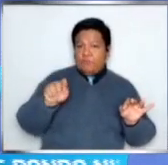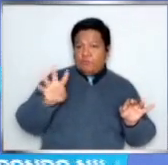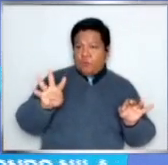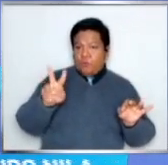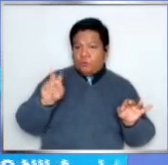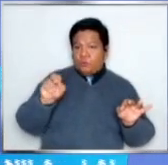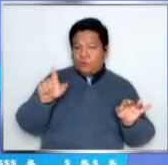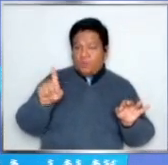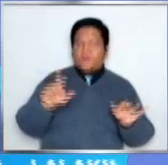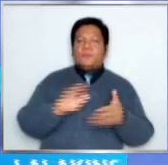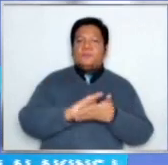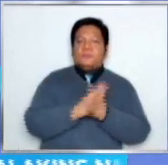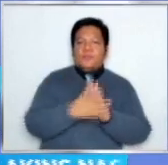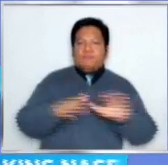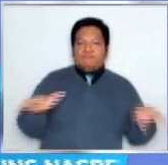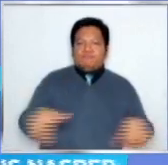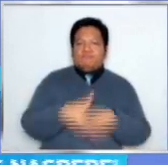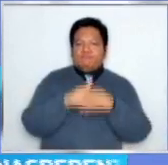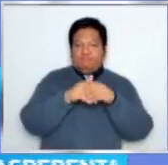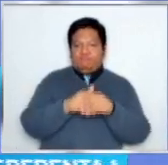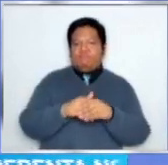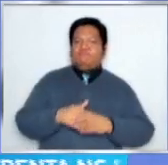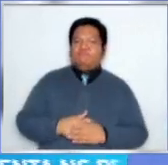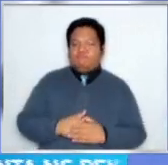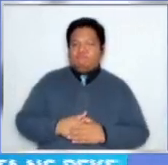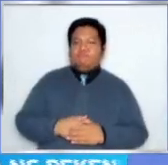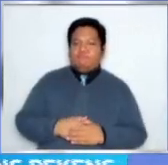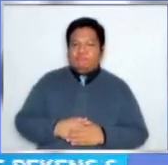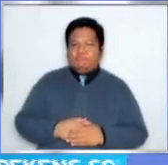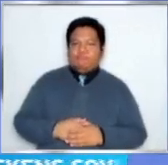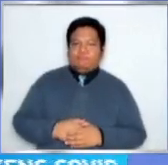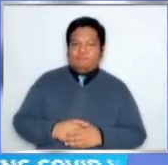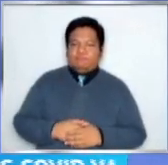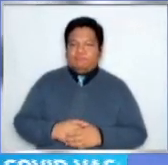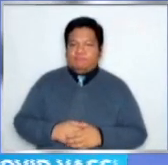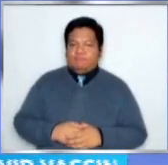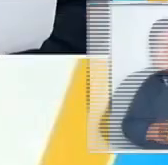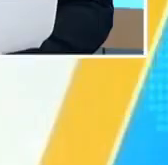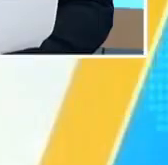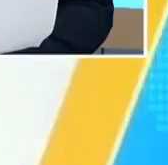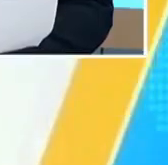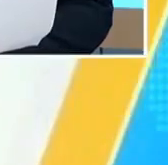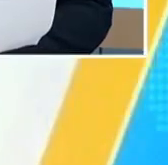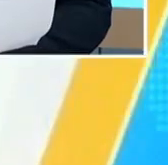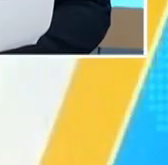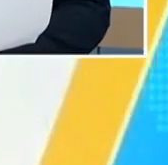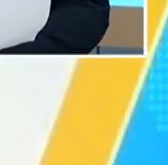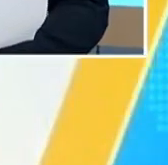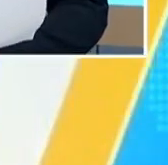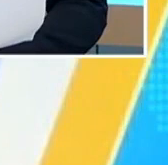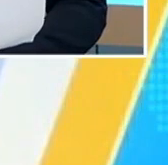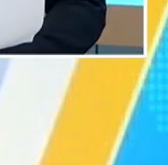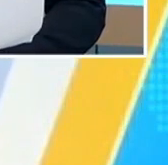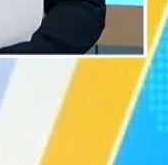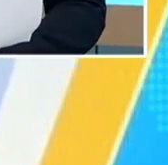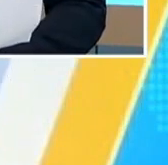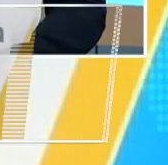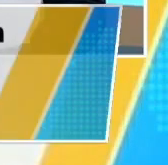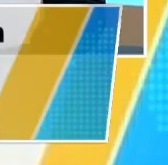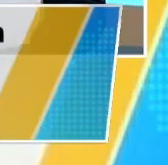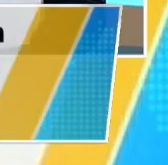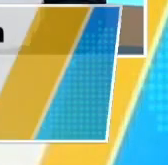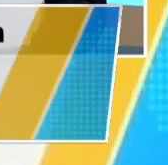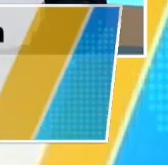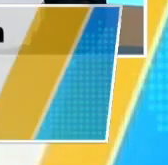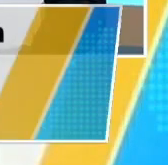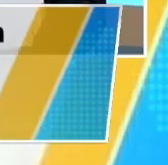forever ng isa't isa. Nelson Canlas, GMA News. At naway nabusog po kayo sa maiinit na balita sa oras